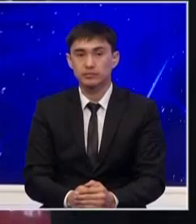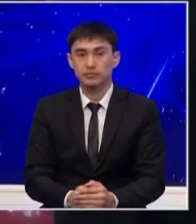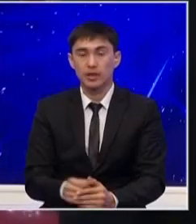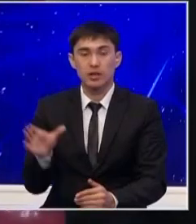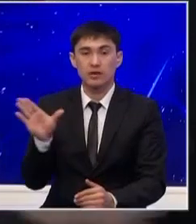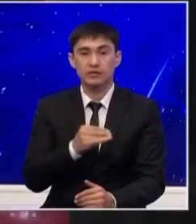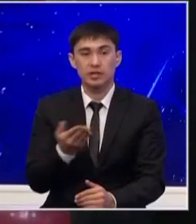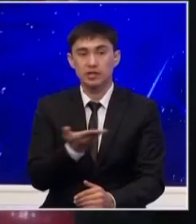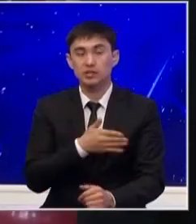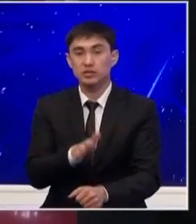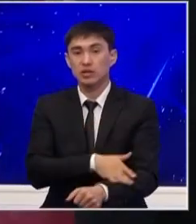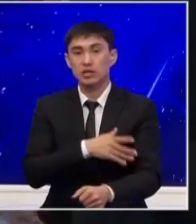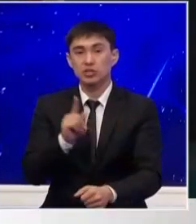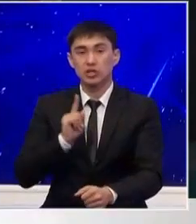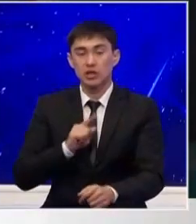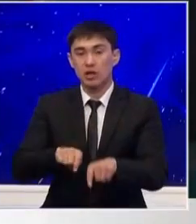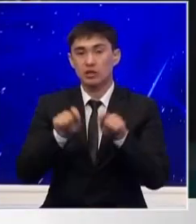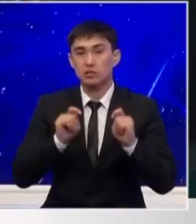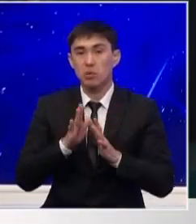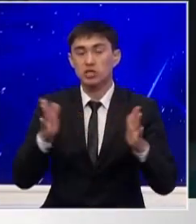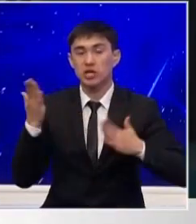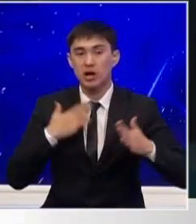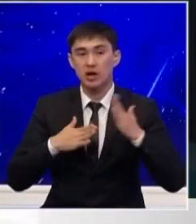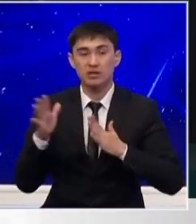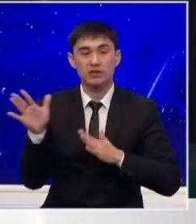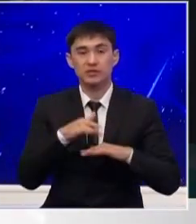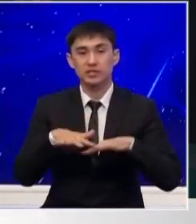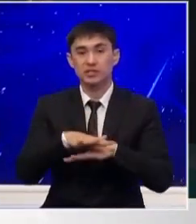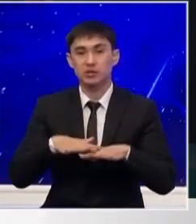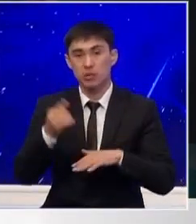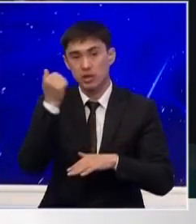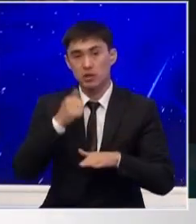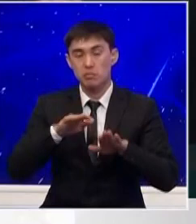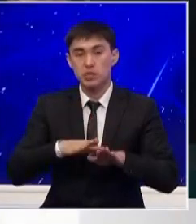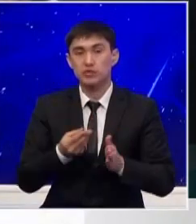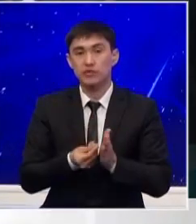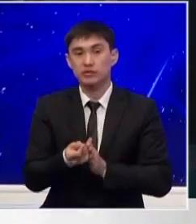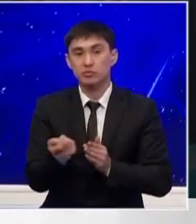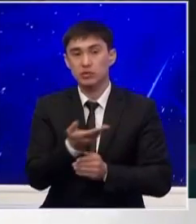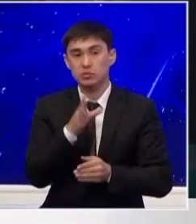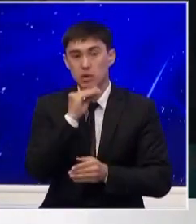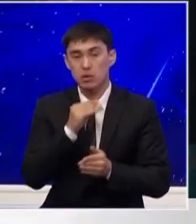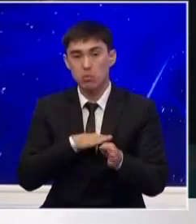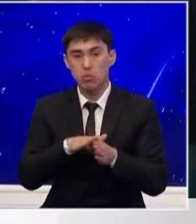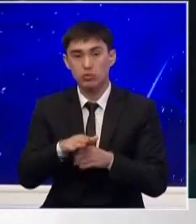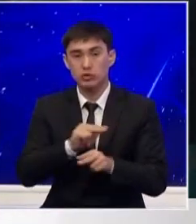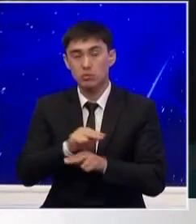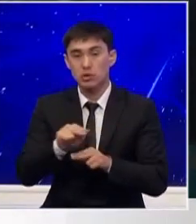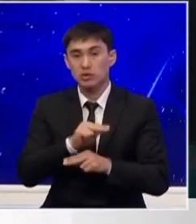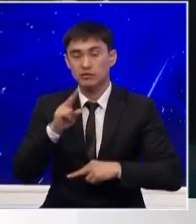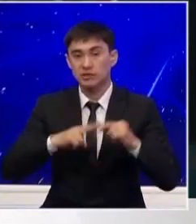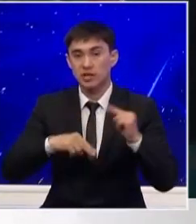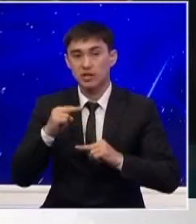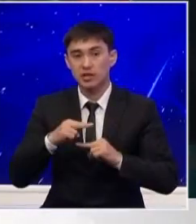Для всех нас это долгожданное открытие. Это большая радость для всех сельчан. Благодаря местному финансированию мы смогли полностью отремонтировать